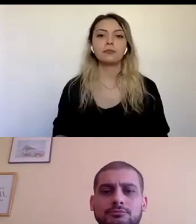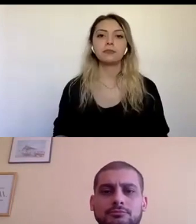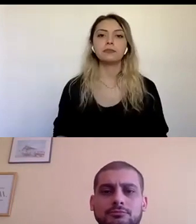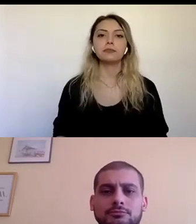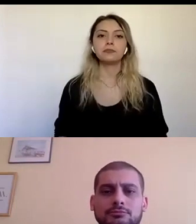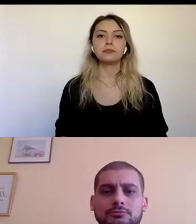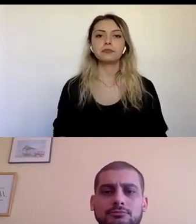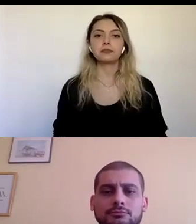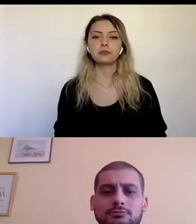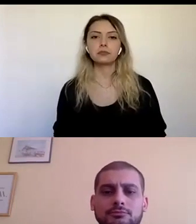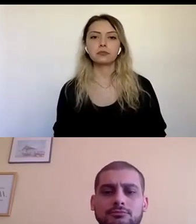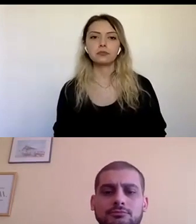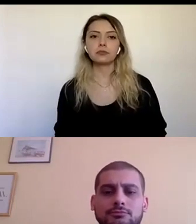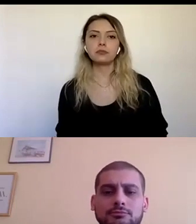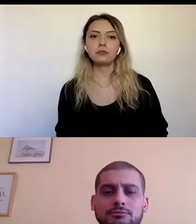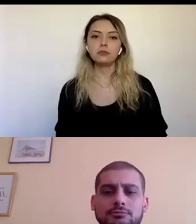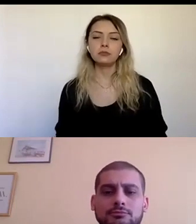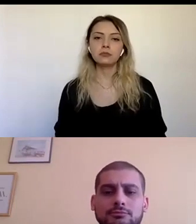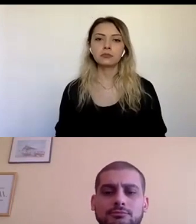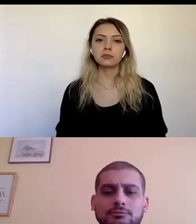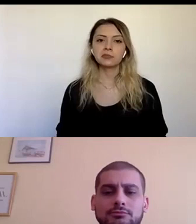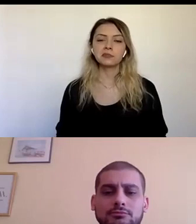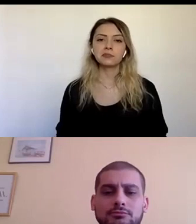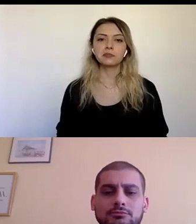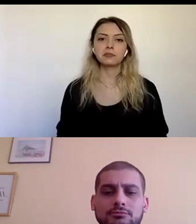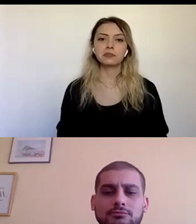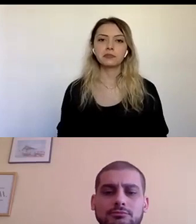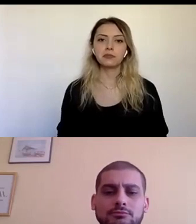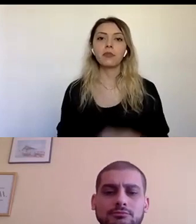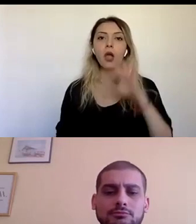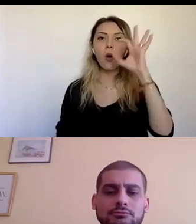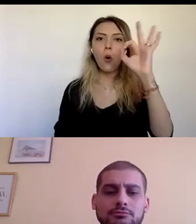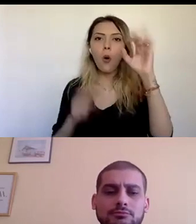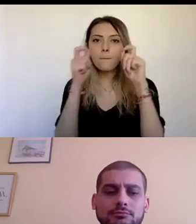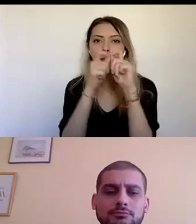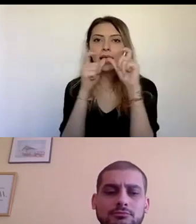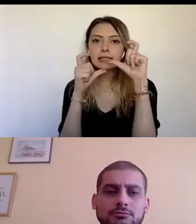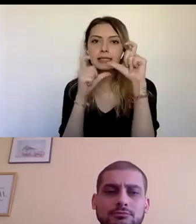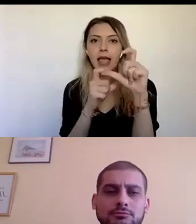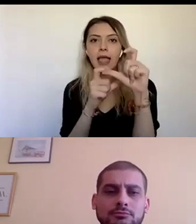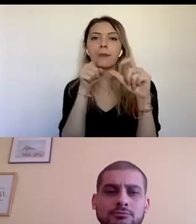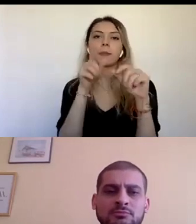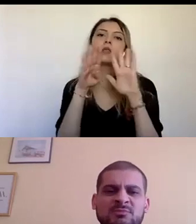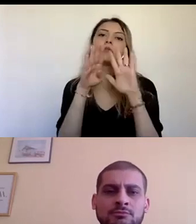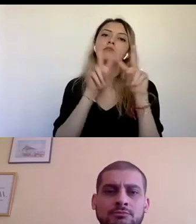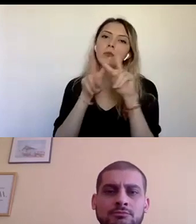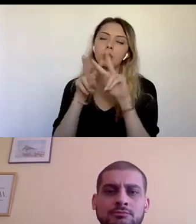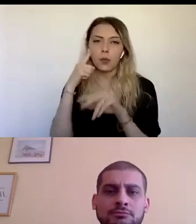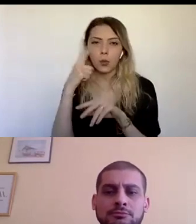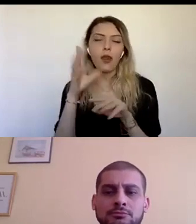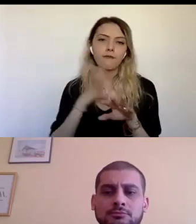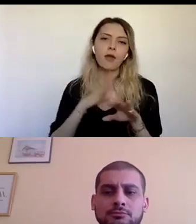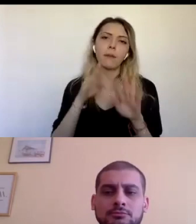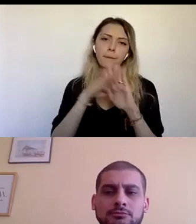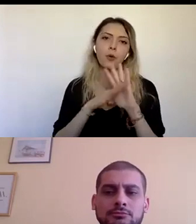Aynen. OBS var bir aslında. Yani bu teknik olarak herhangi bir kamera üzerindeki yayını başka bir mecraya aktarmak.